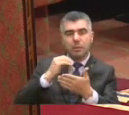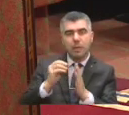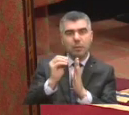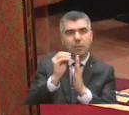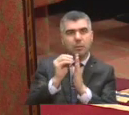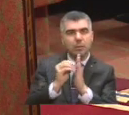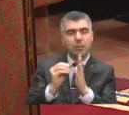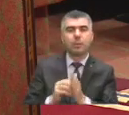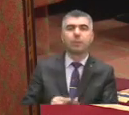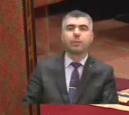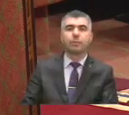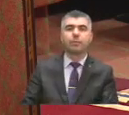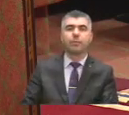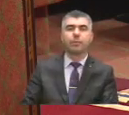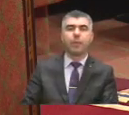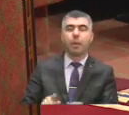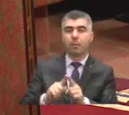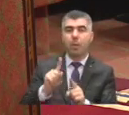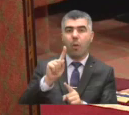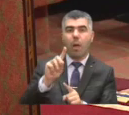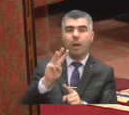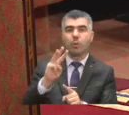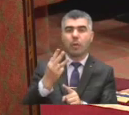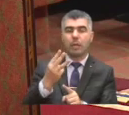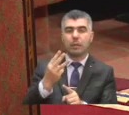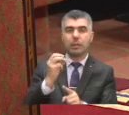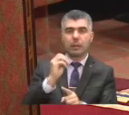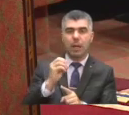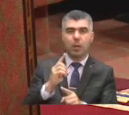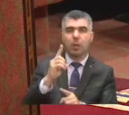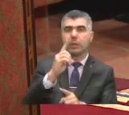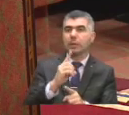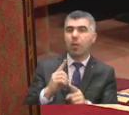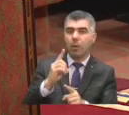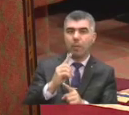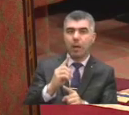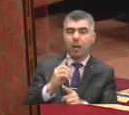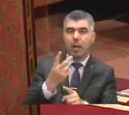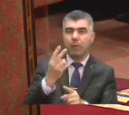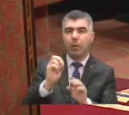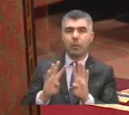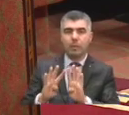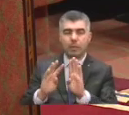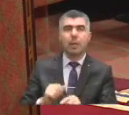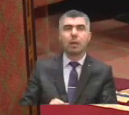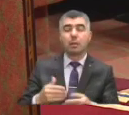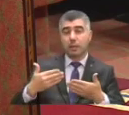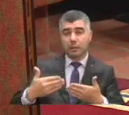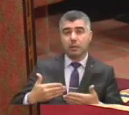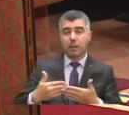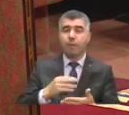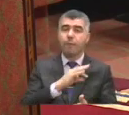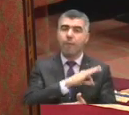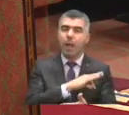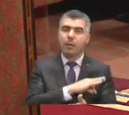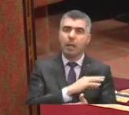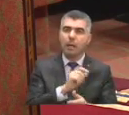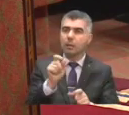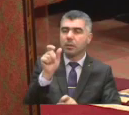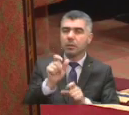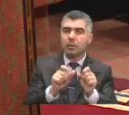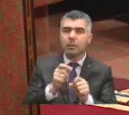2 85 890 وبتاريخ 31 جانفي 85، وهو إجراء كيستفدوا منه لحد الآن مهنيو